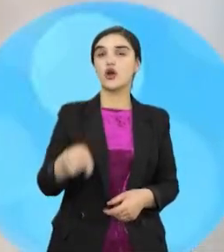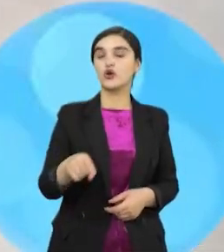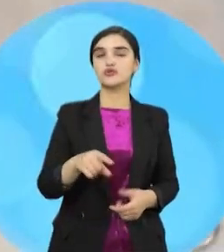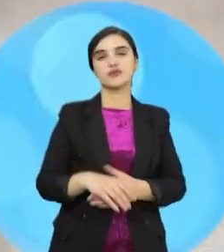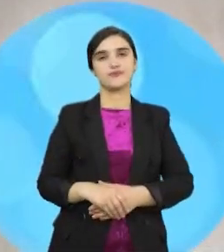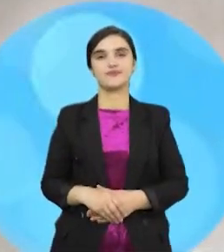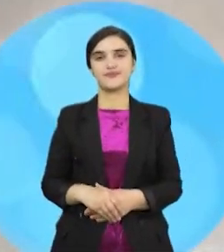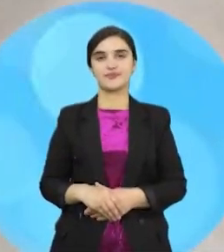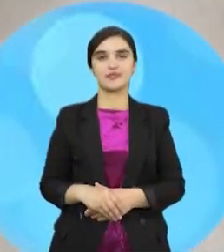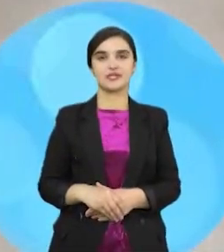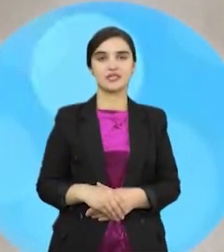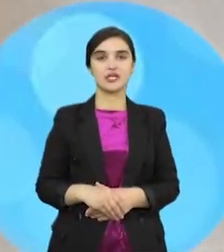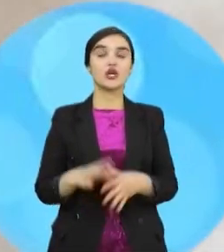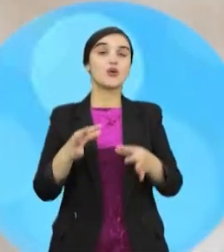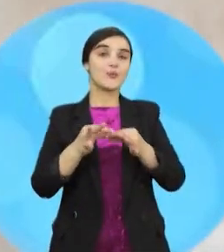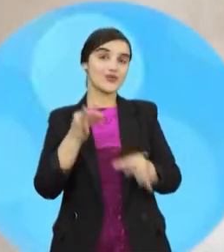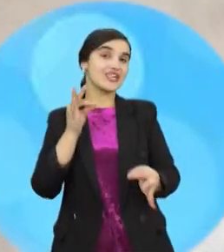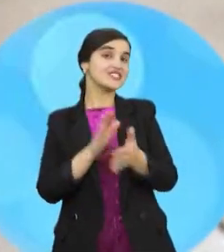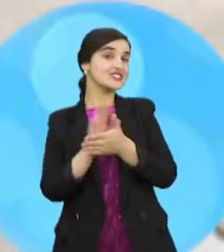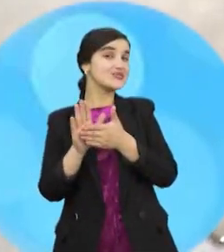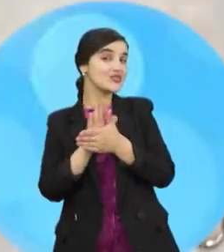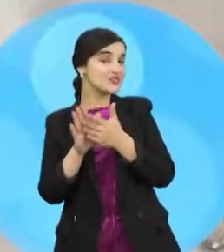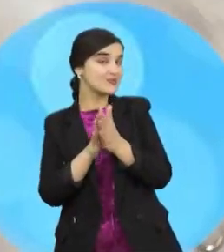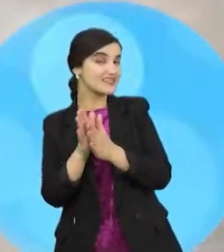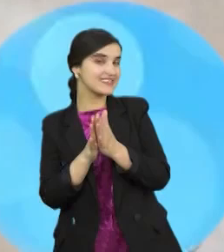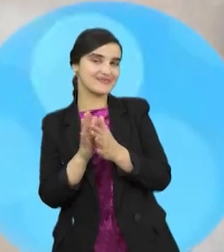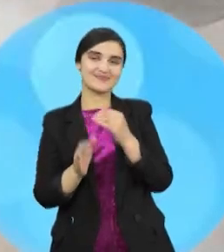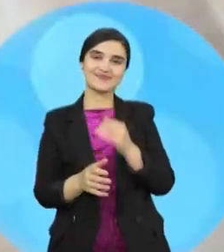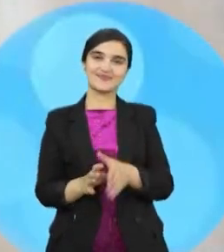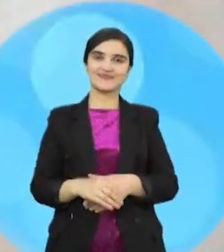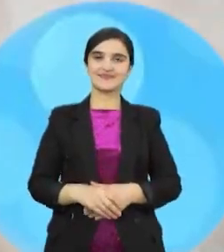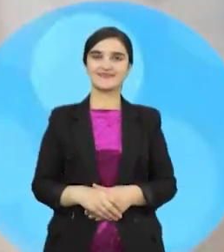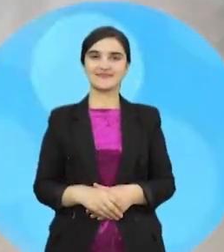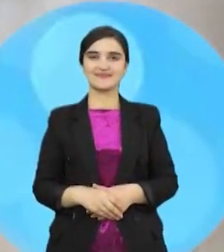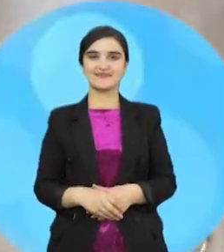و اون رو با نایچه سویش میدهیم.